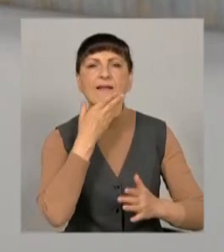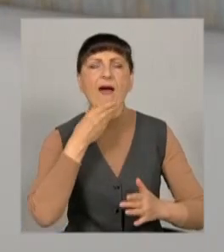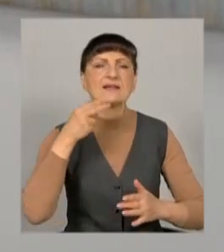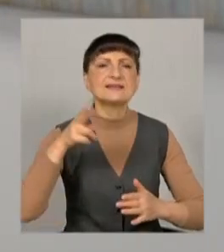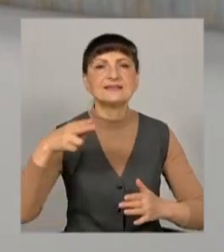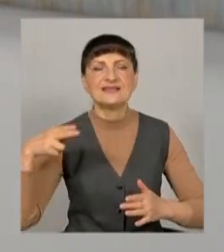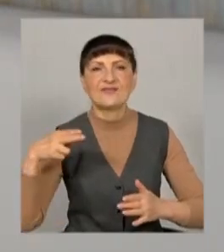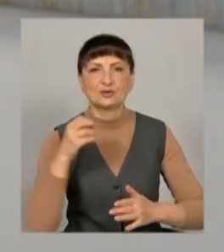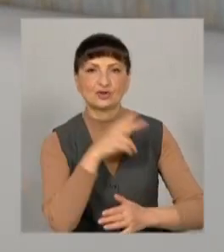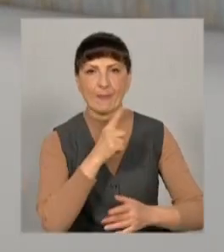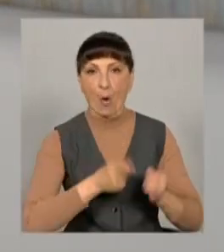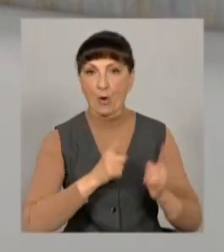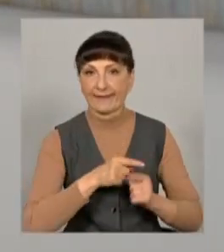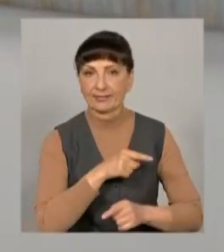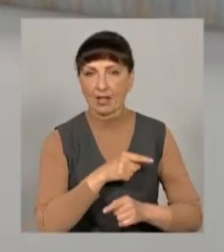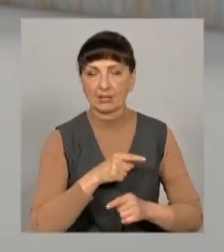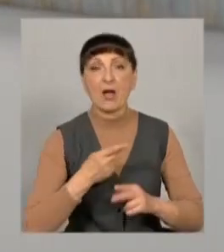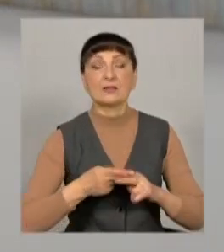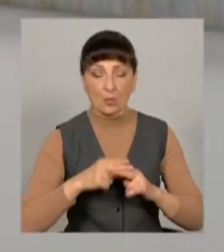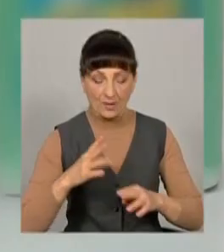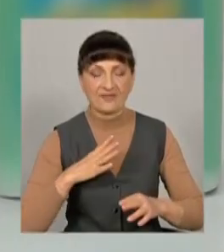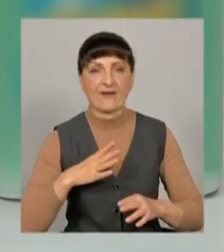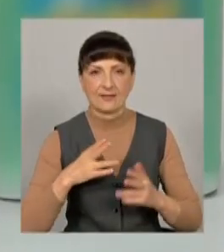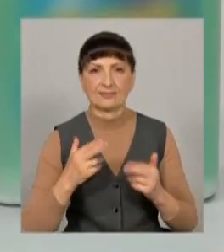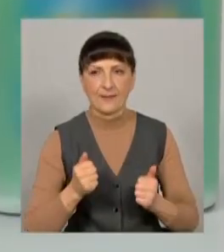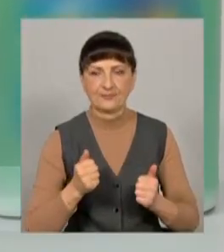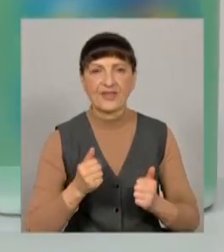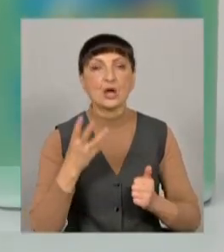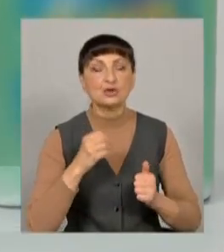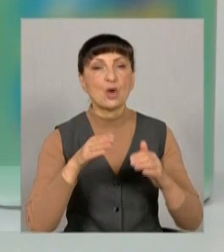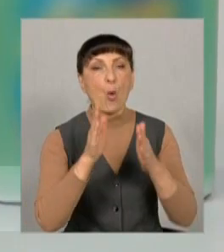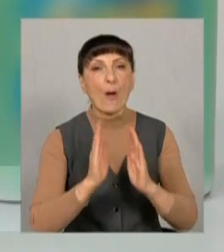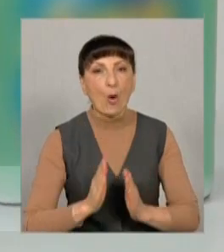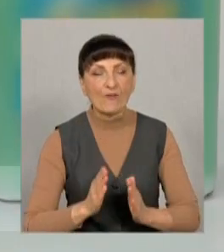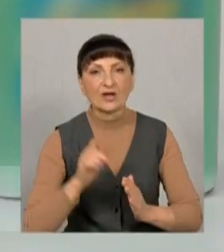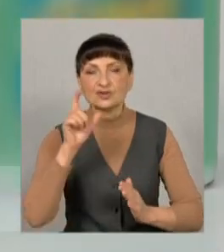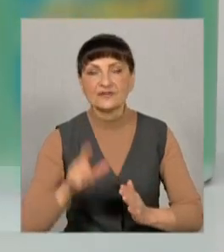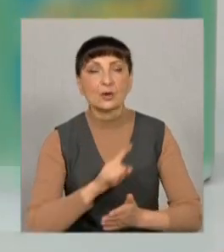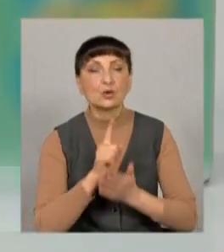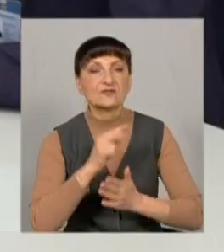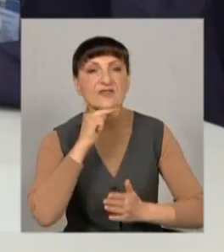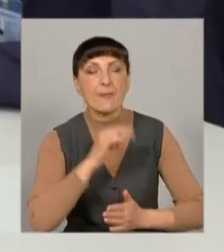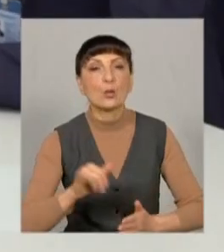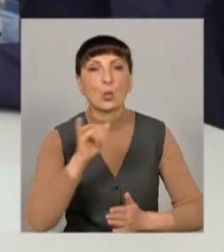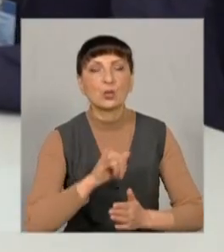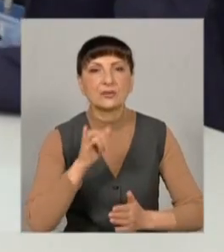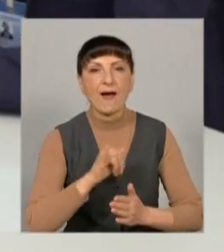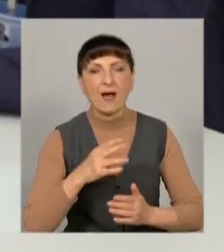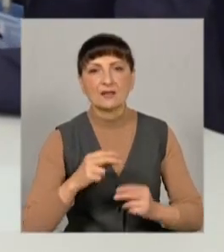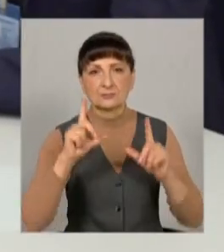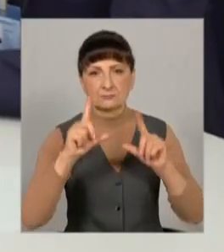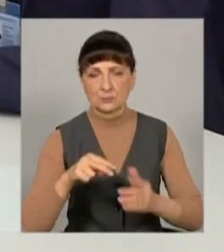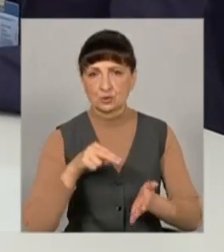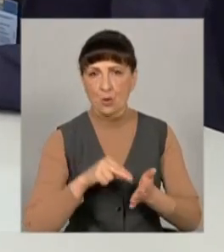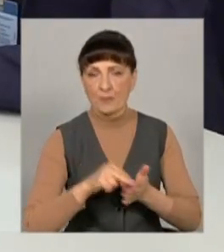упаковку делают. Иногда такое тоже случается. Помимо упаковки, покупателям необходимо обращать внимание на заниженную цену